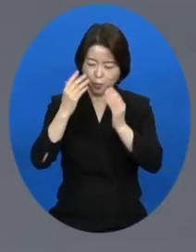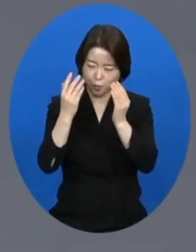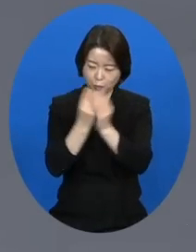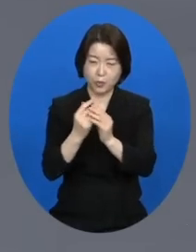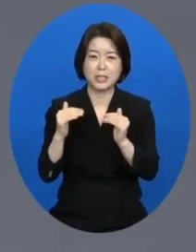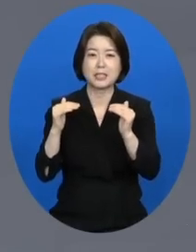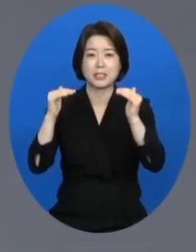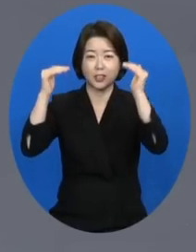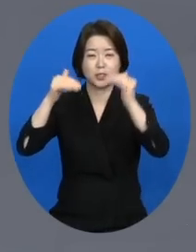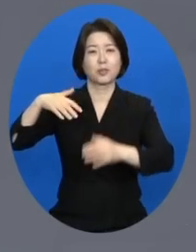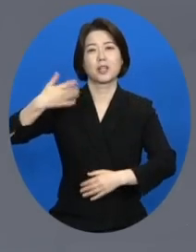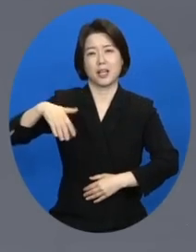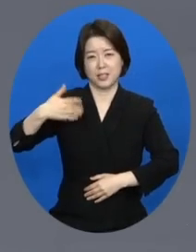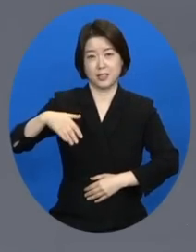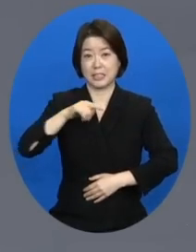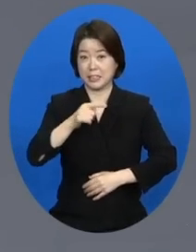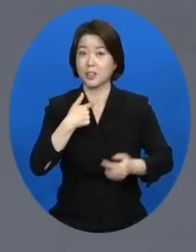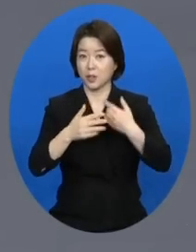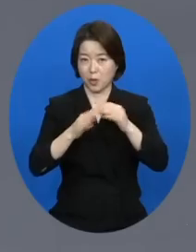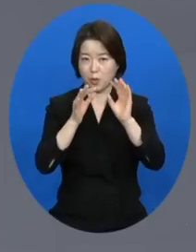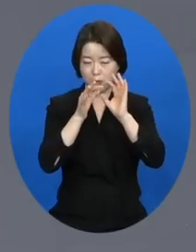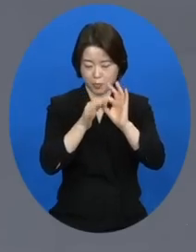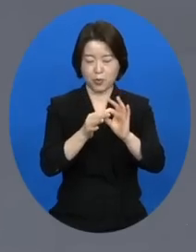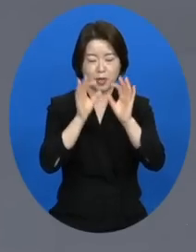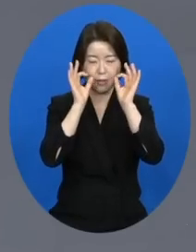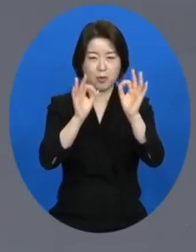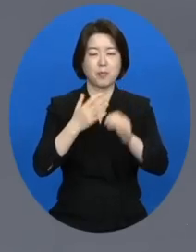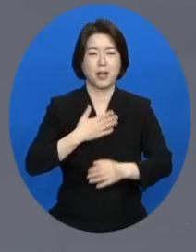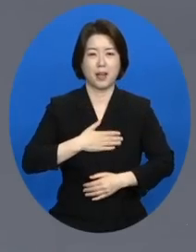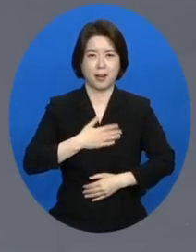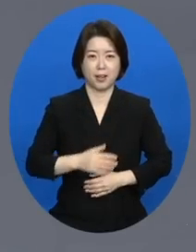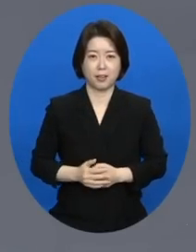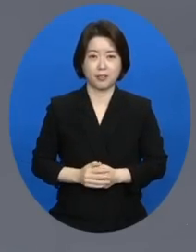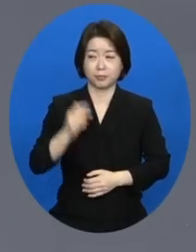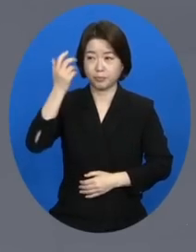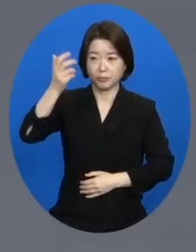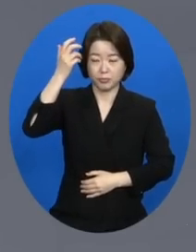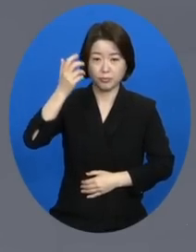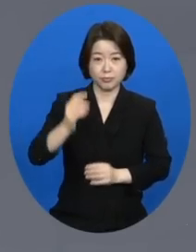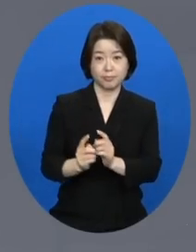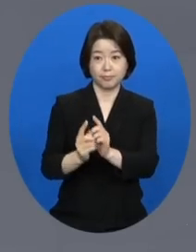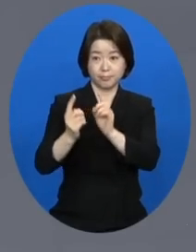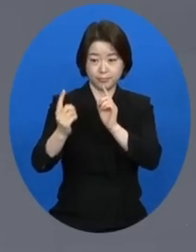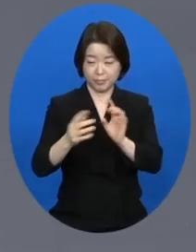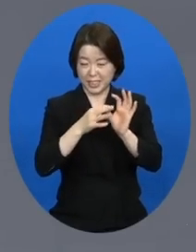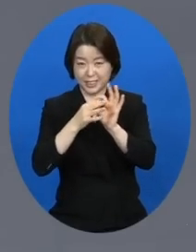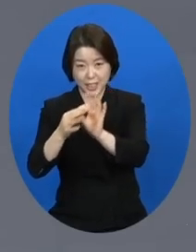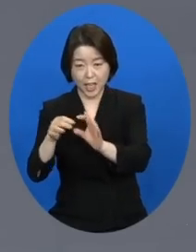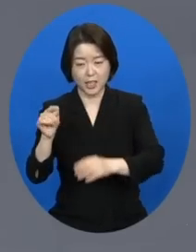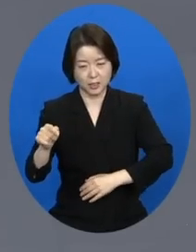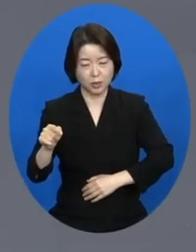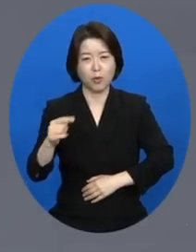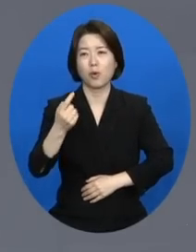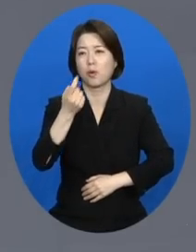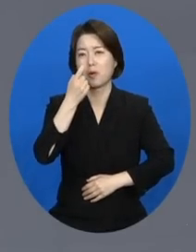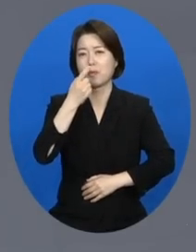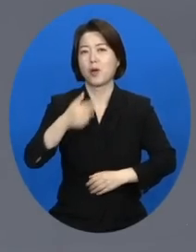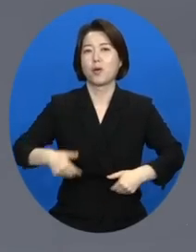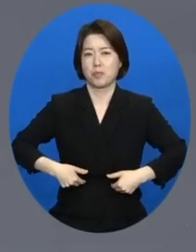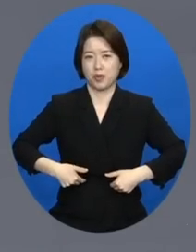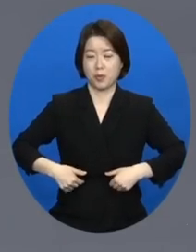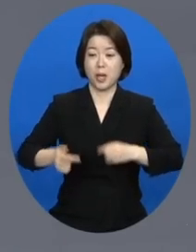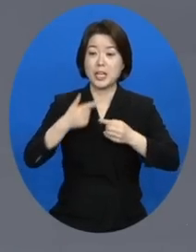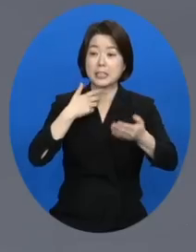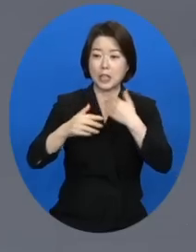있음을 그 경험을 통해서 알게 돼요. 영적인 대상, 영속성을 배워야 합니다.